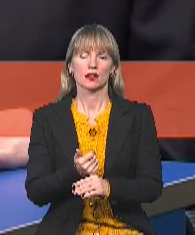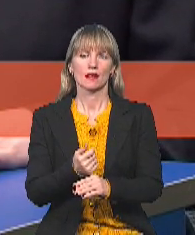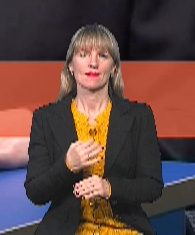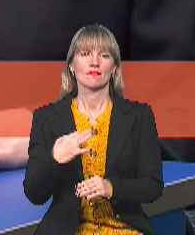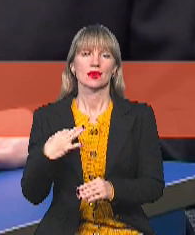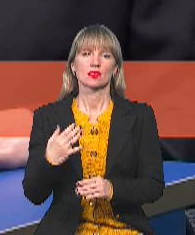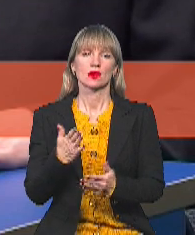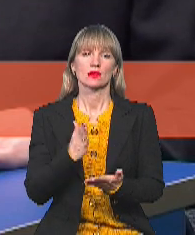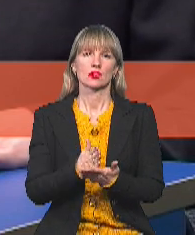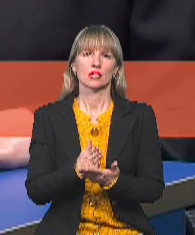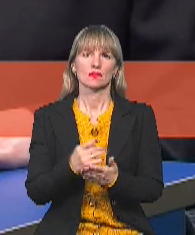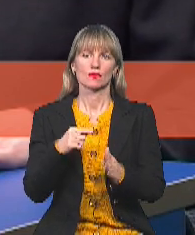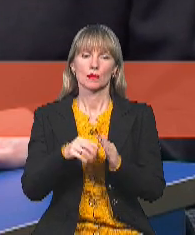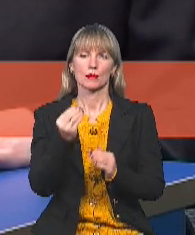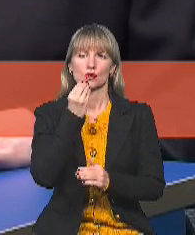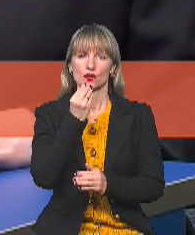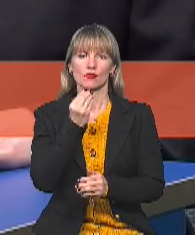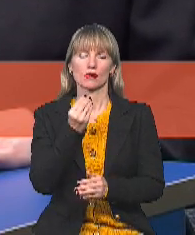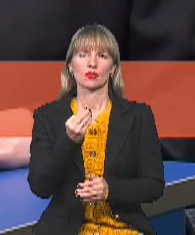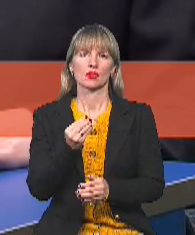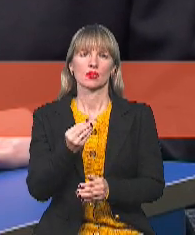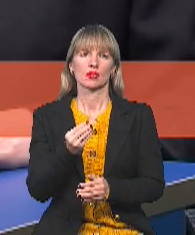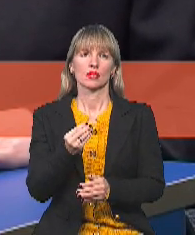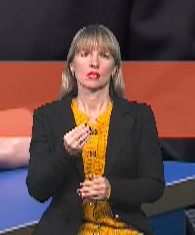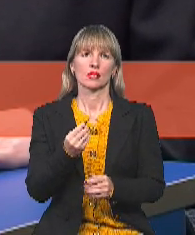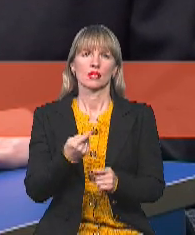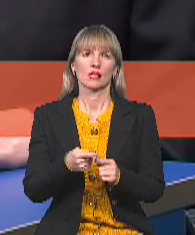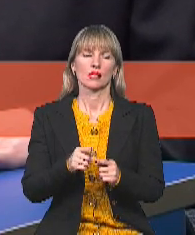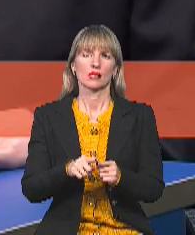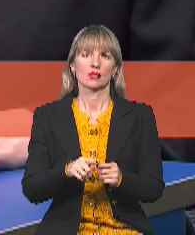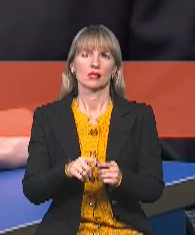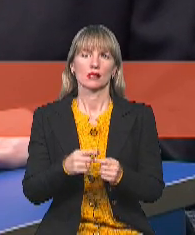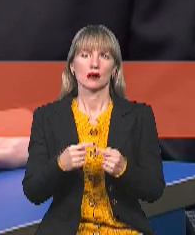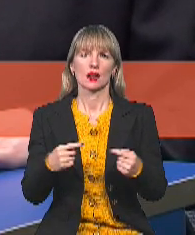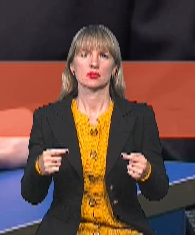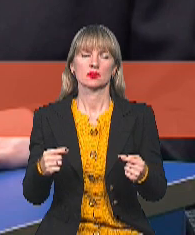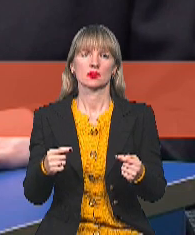вещества, которые содержатся в пищевых продуктах. Ну, вы понимаете, о чем я говорю, да? И